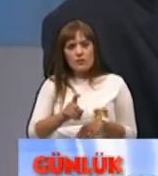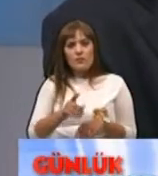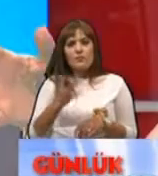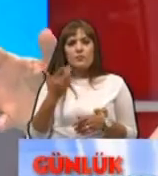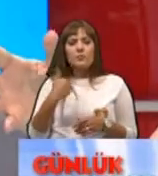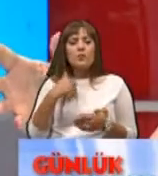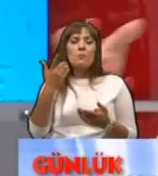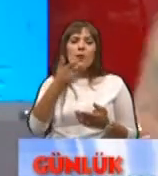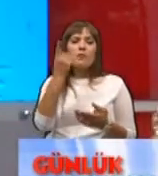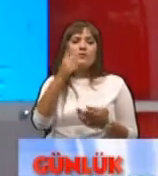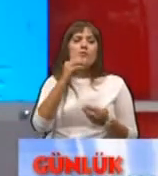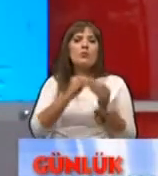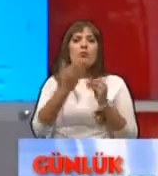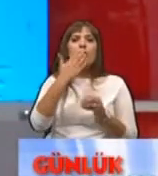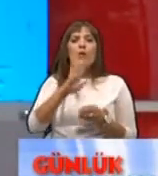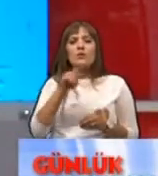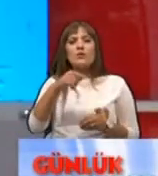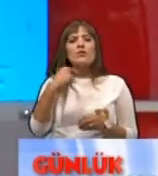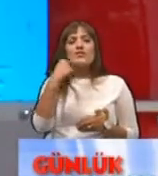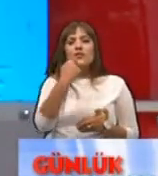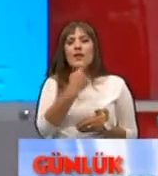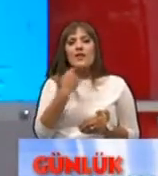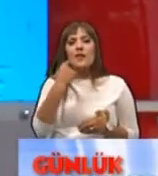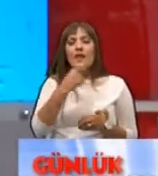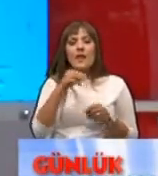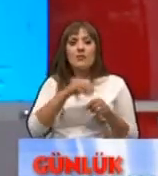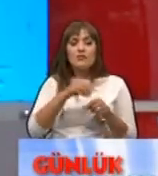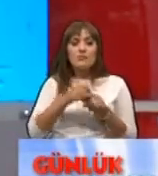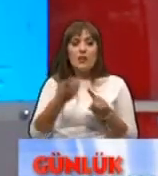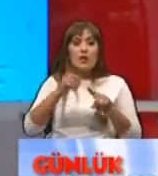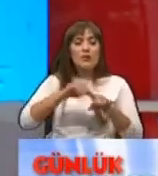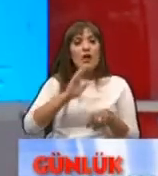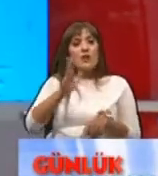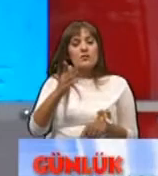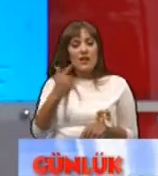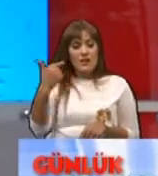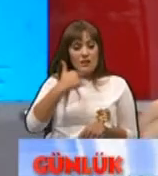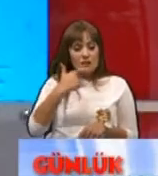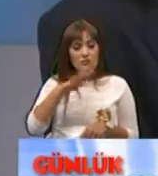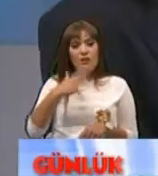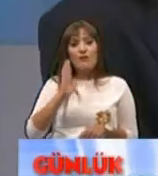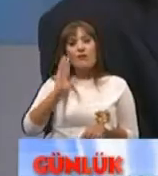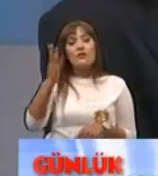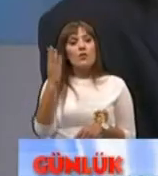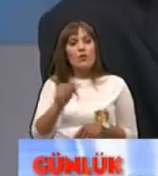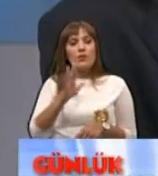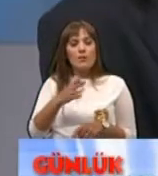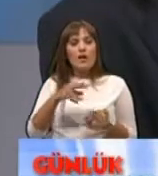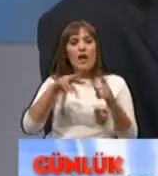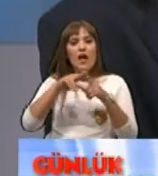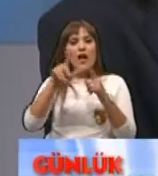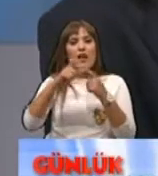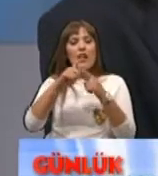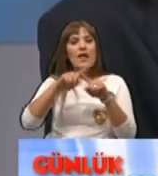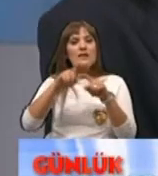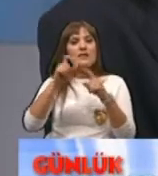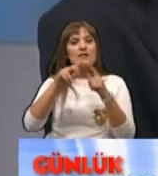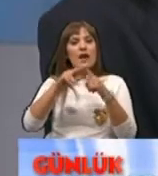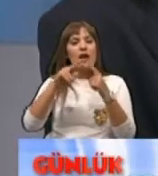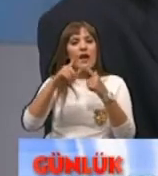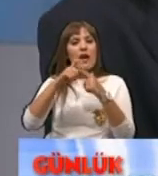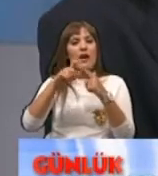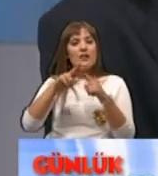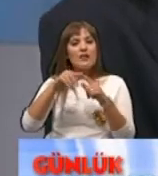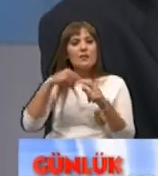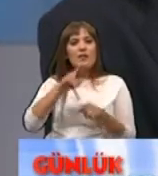hiçbir sorunu yoksa mesela bu çene bölgesinde tetikleyebiliyor. Evet tabii. Çene bölgesinde özellikle Alexandrite dediğimiz